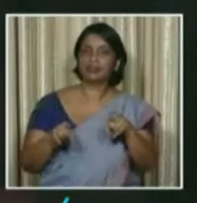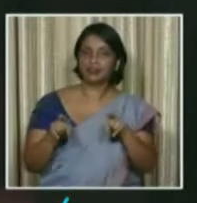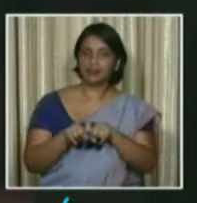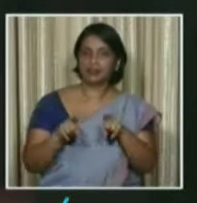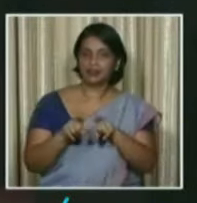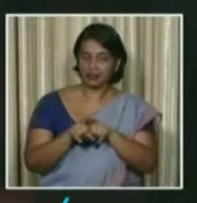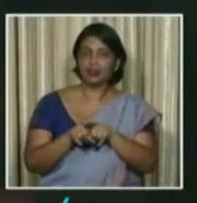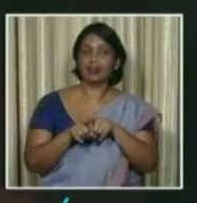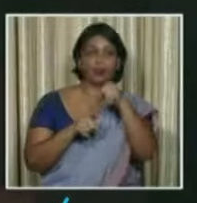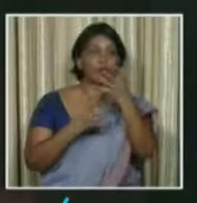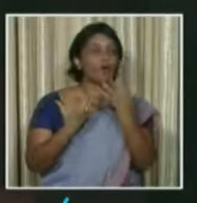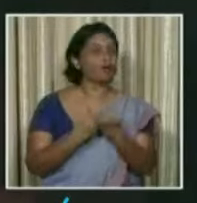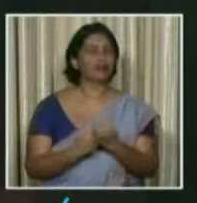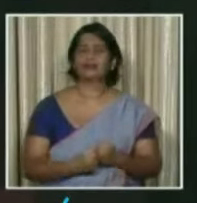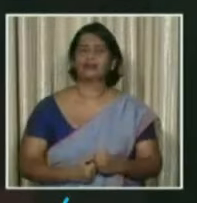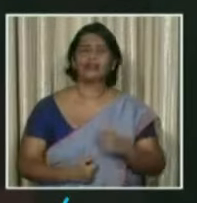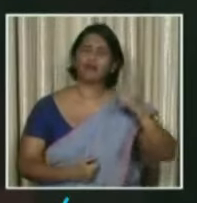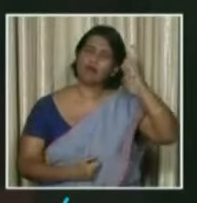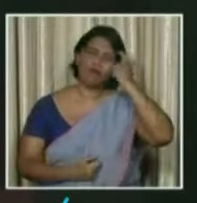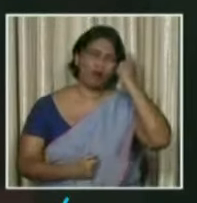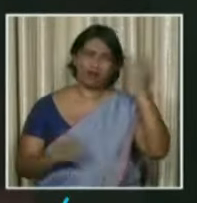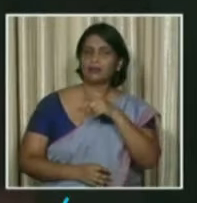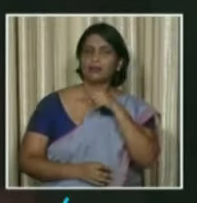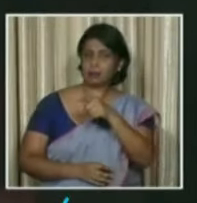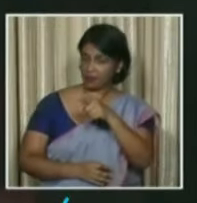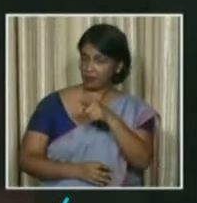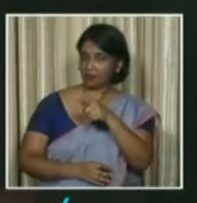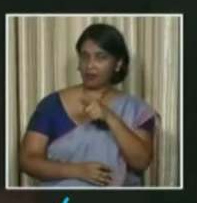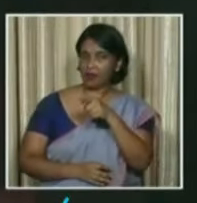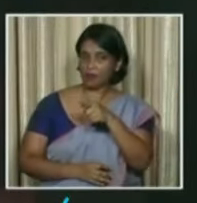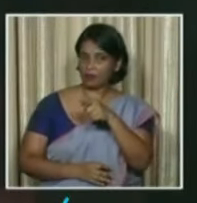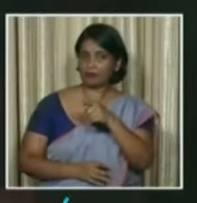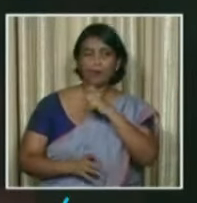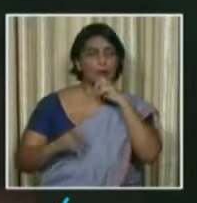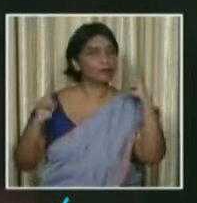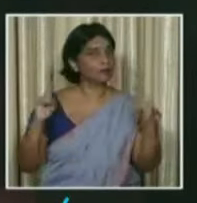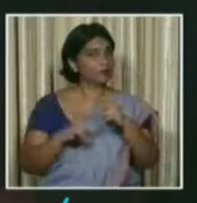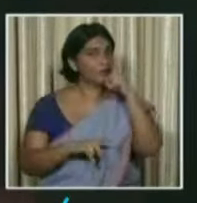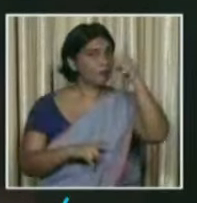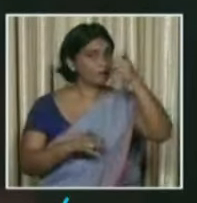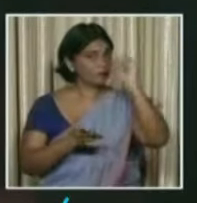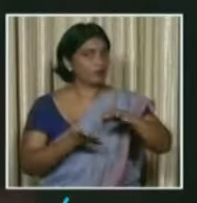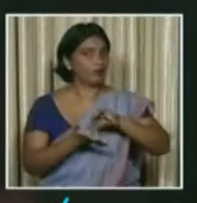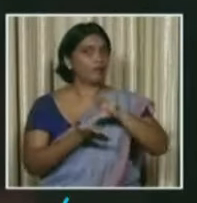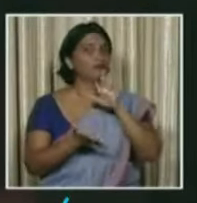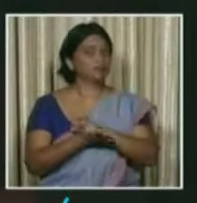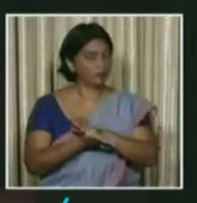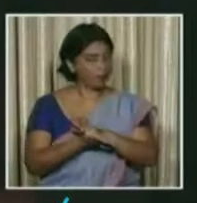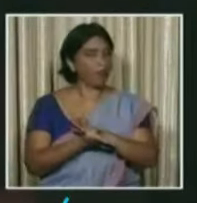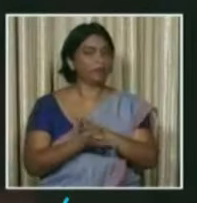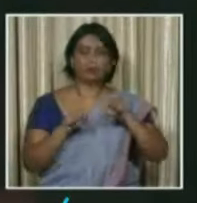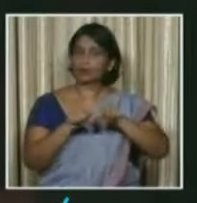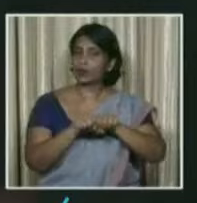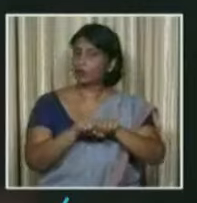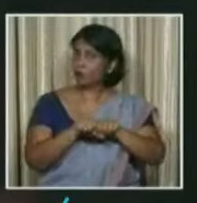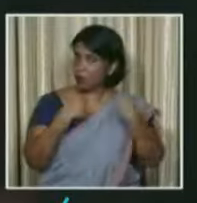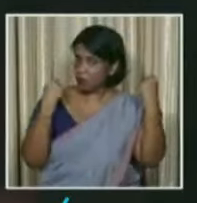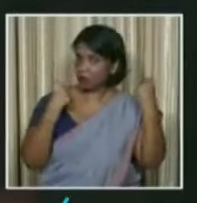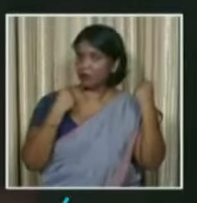මේගොල්ලන්ට උවමනාවකුත් නැහැ, මොලයකුත් නැහැ. මේක තේරුම් ගන්න. මේ ශ්‍රේෂ්ඨාධිකරණයේ තීන්දුව උල්ලංඝනය